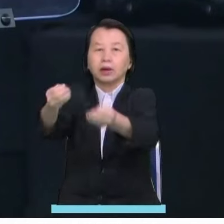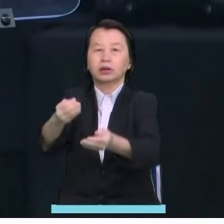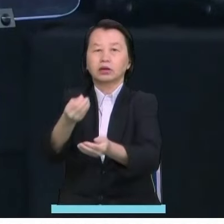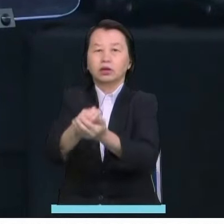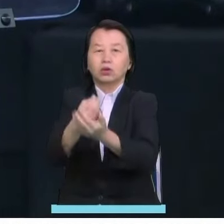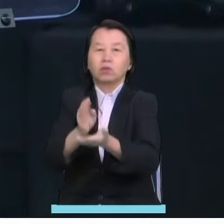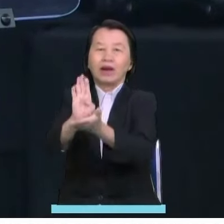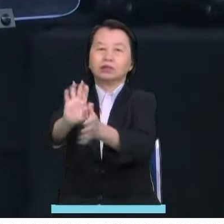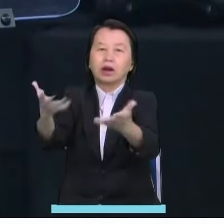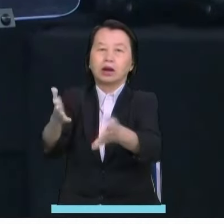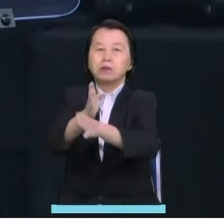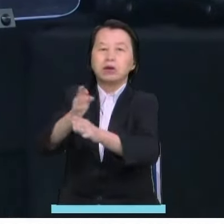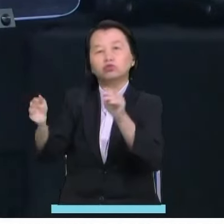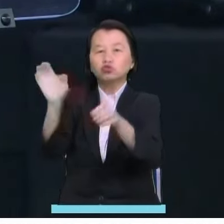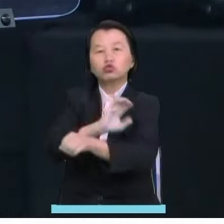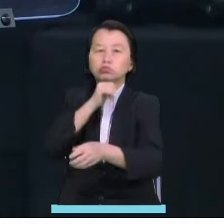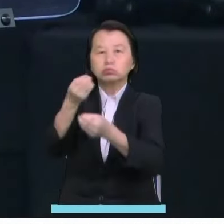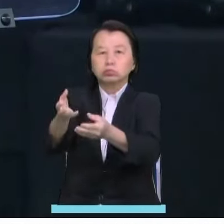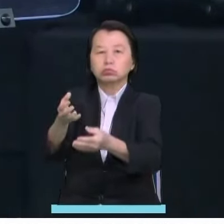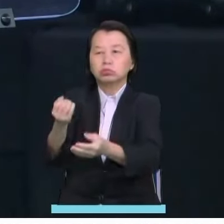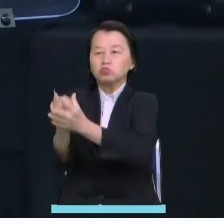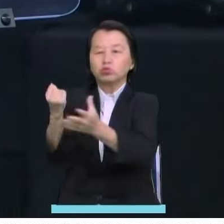sumbangan ataupun pembelaan yang secukupnya.